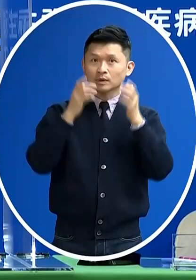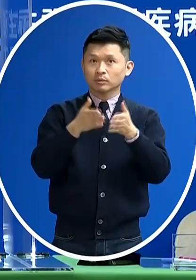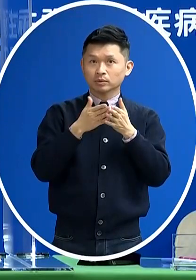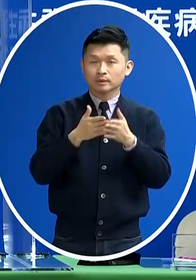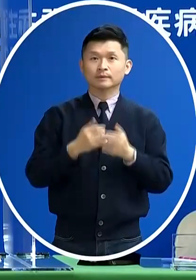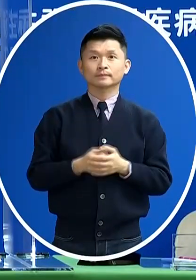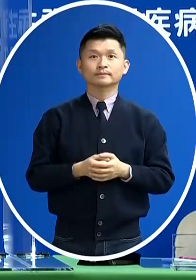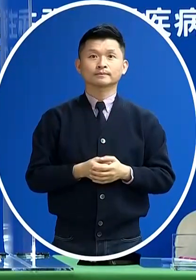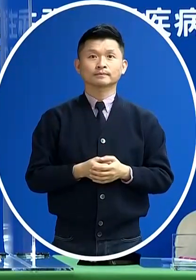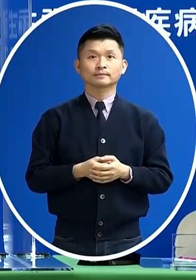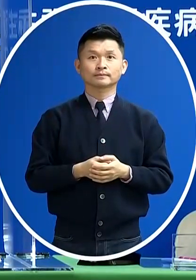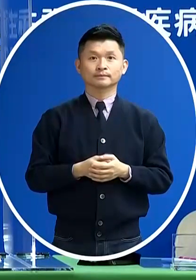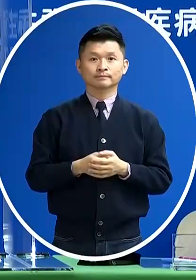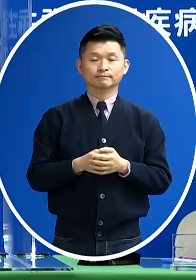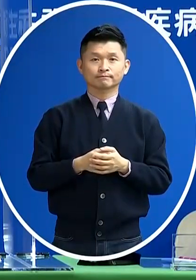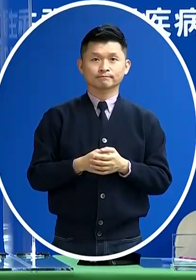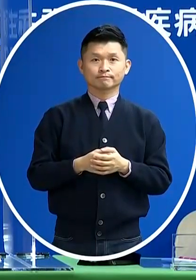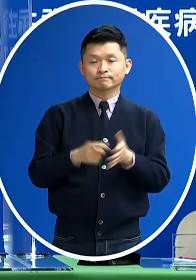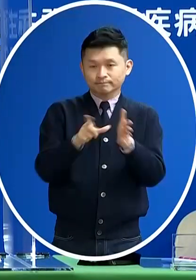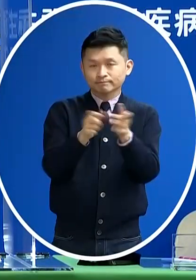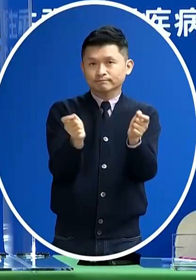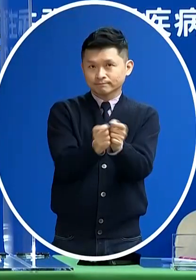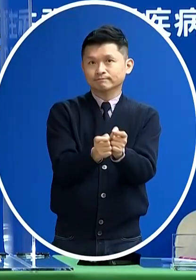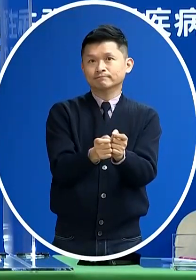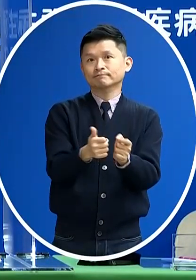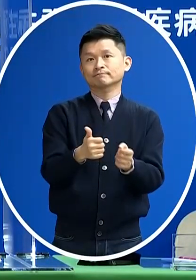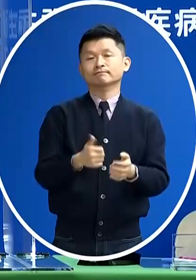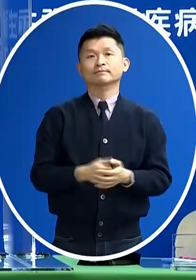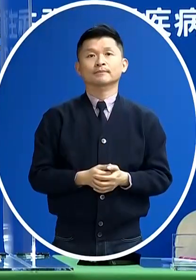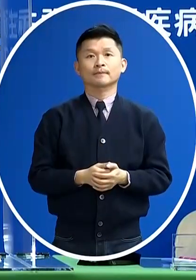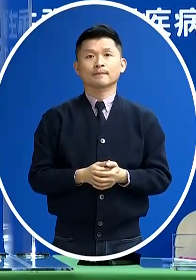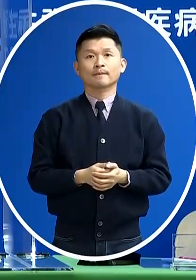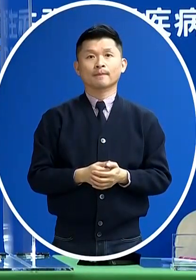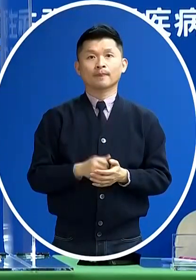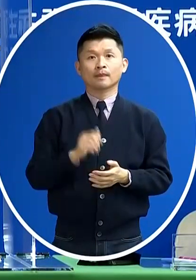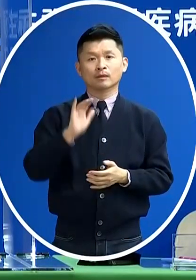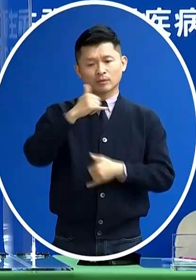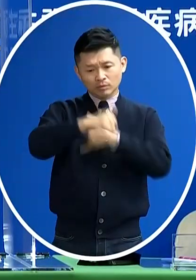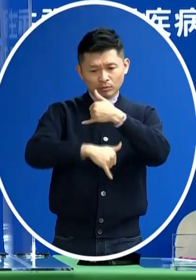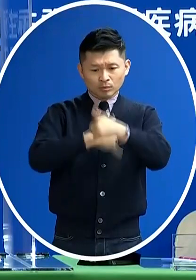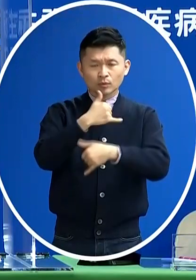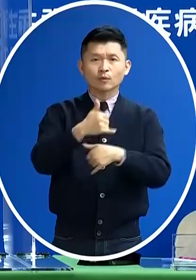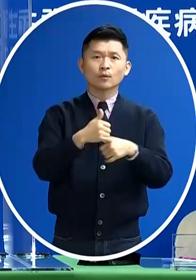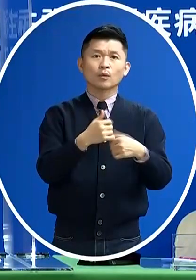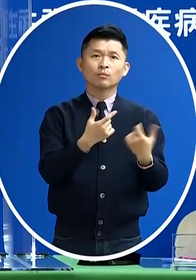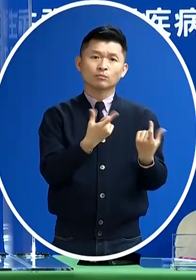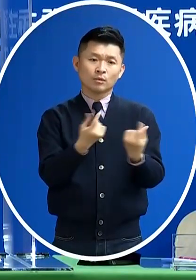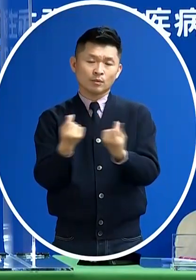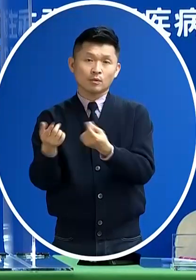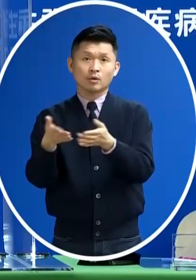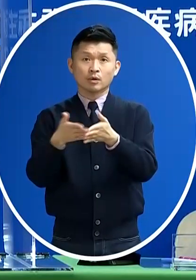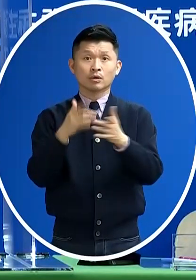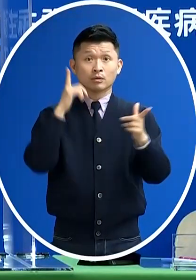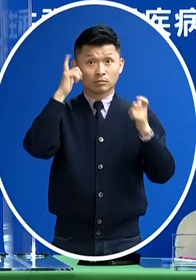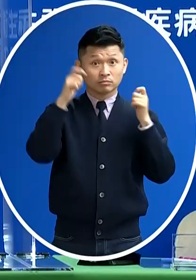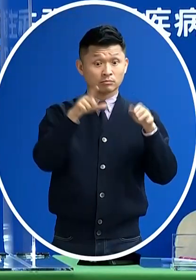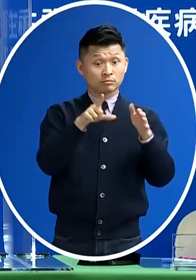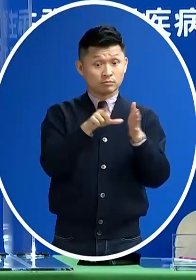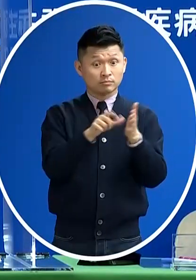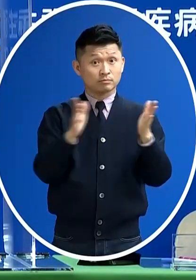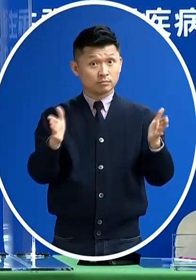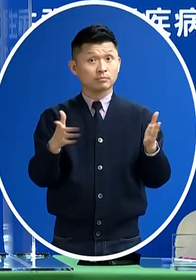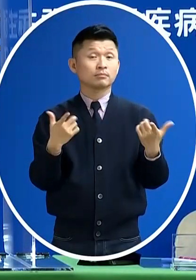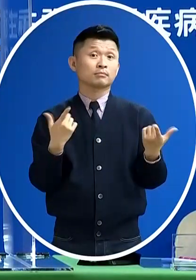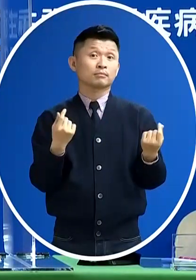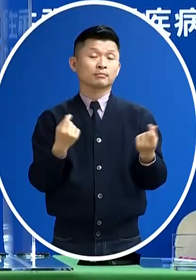间尽量能够短就尽量短。不过我们还是觉得生活还是要过了，尤其在过年这段时间。